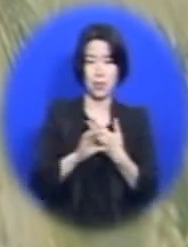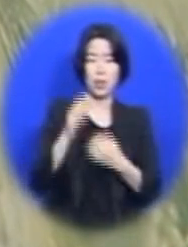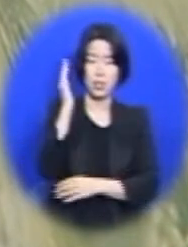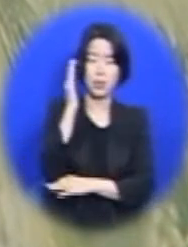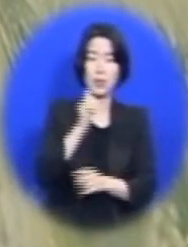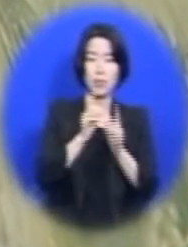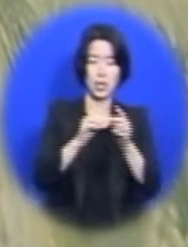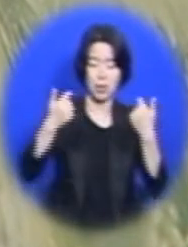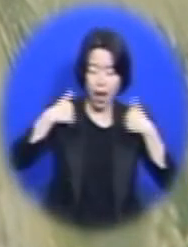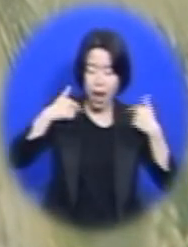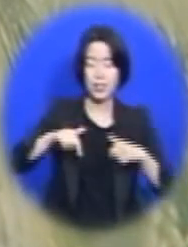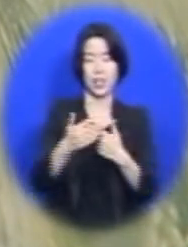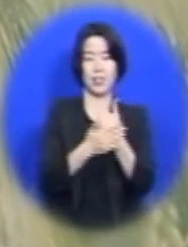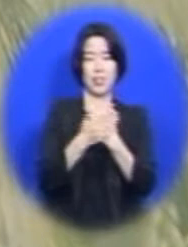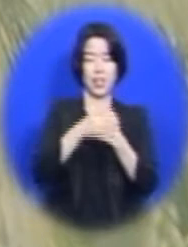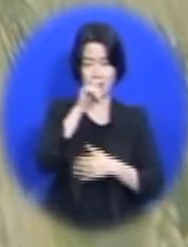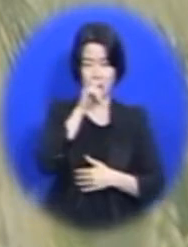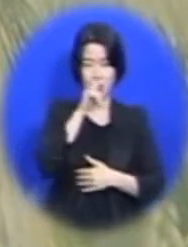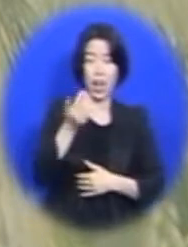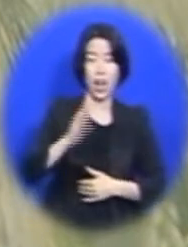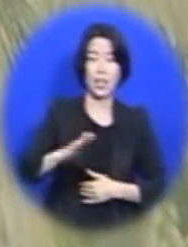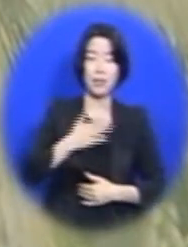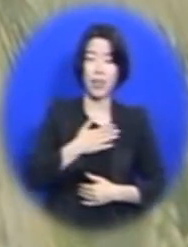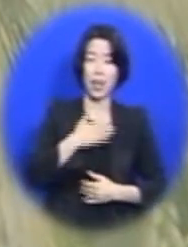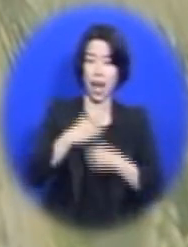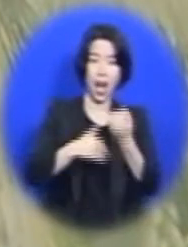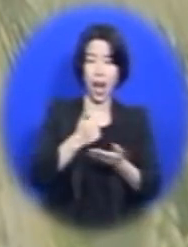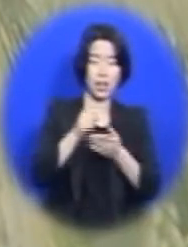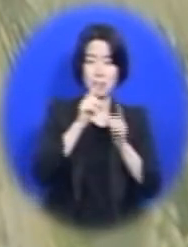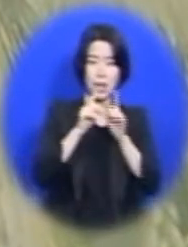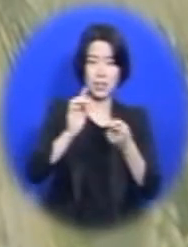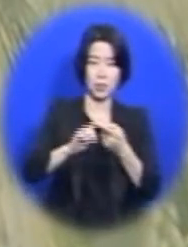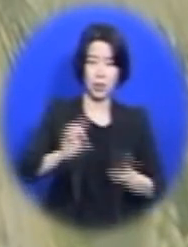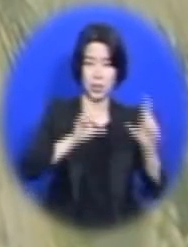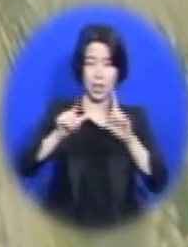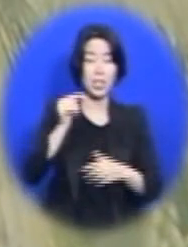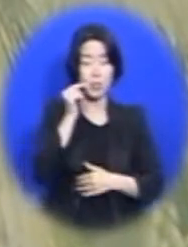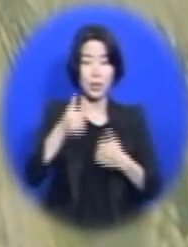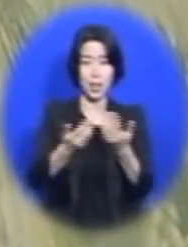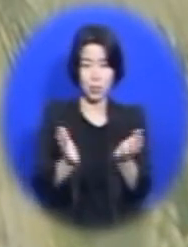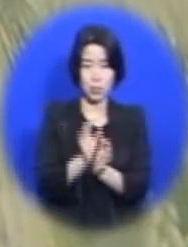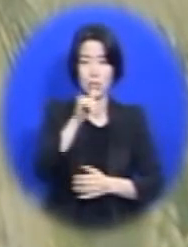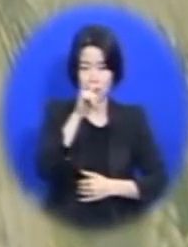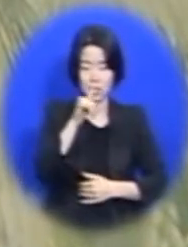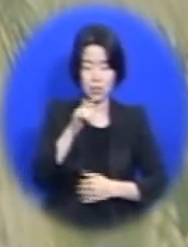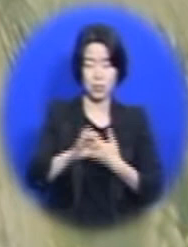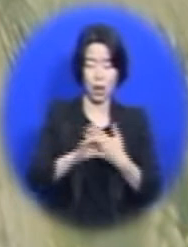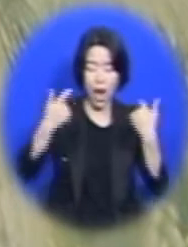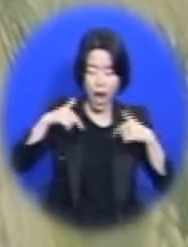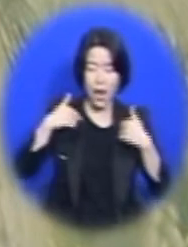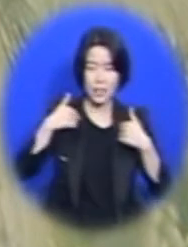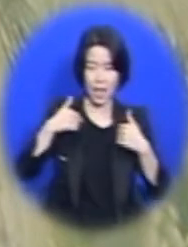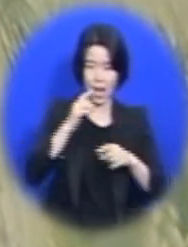항상 은혜롭습니다. 근데 내가 하나님의 말씀대로 살지 못하는 구석이 있으면 항상 하나님의 말씀을 들을 때